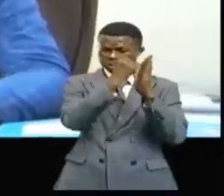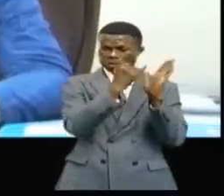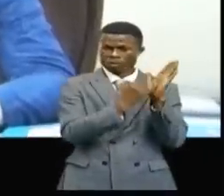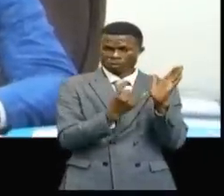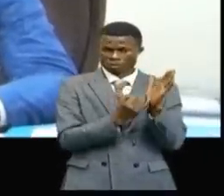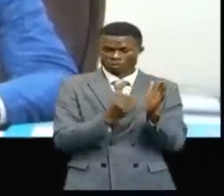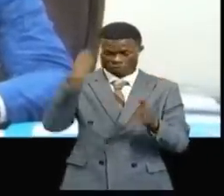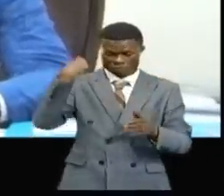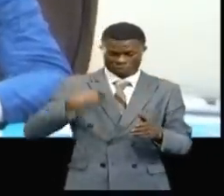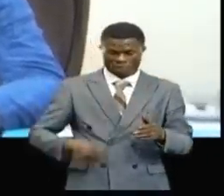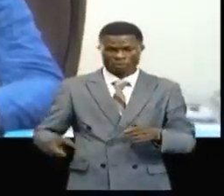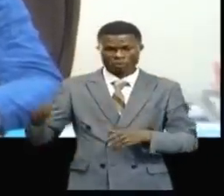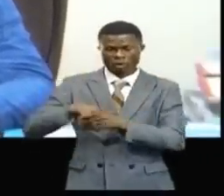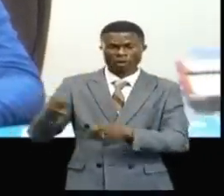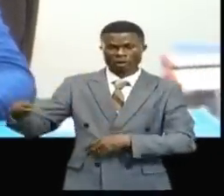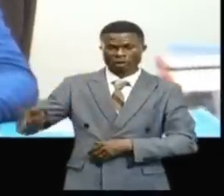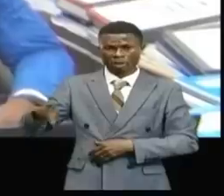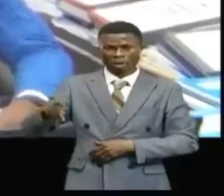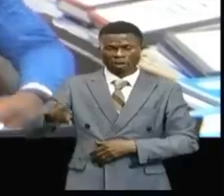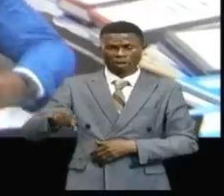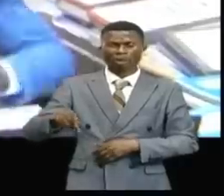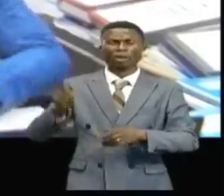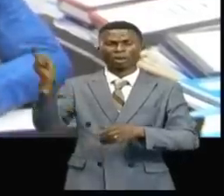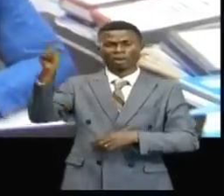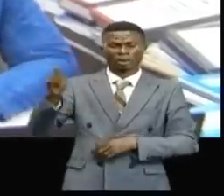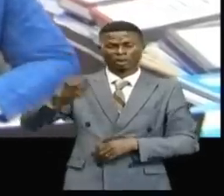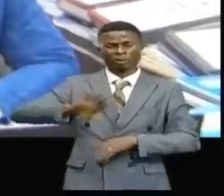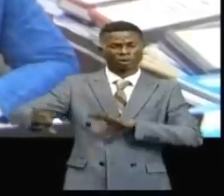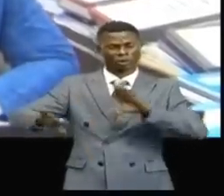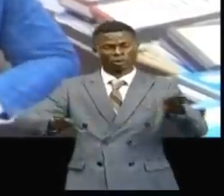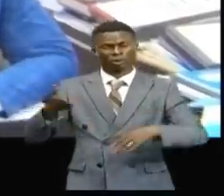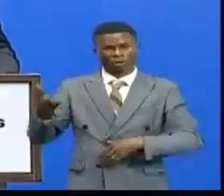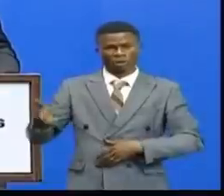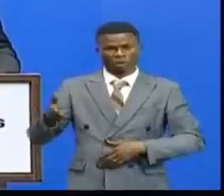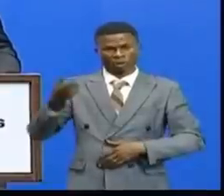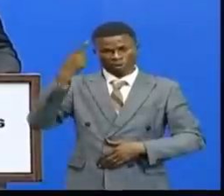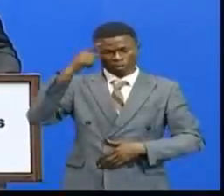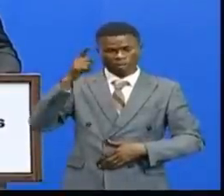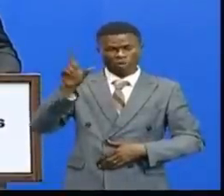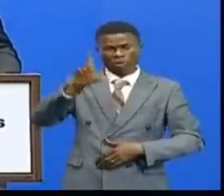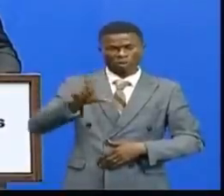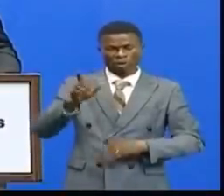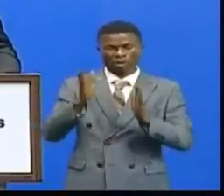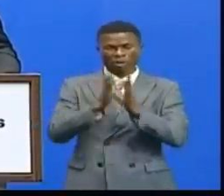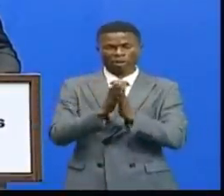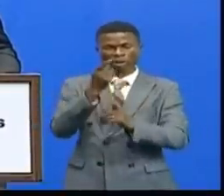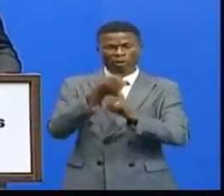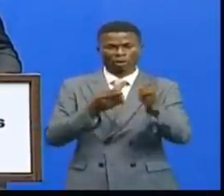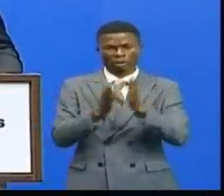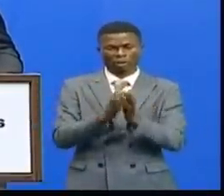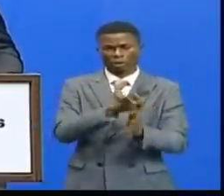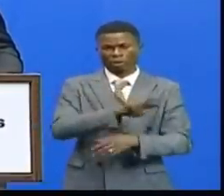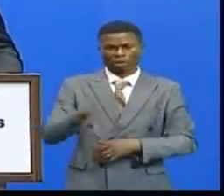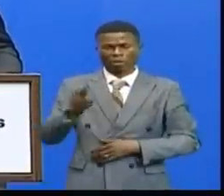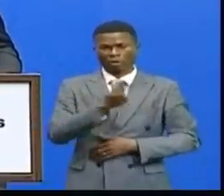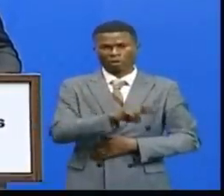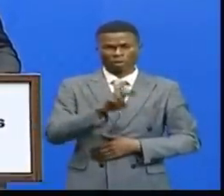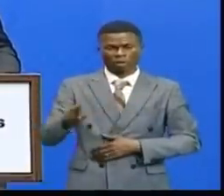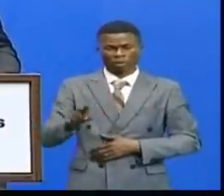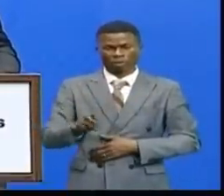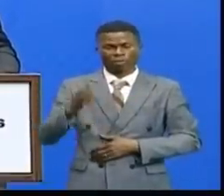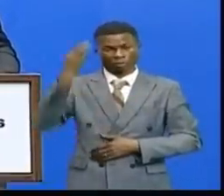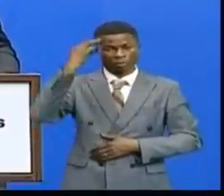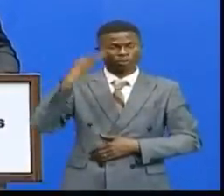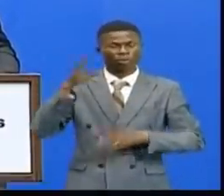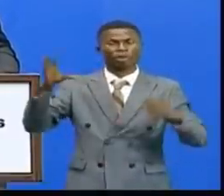d'identification biométrique en province et des les entités territoriales décentralisées pour le lundi 10 octobre 2022. Le Conseil